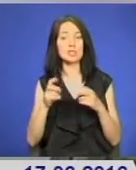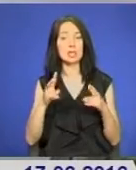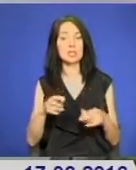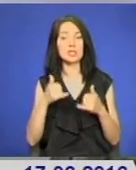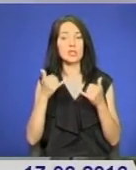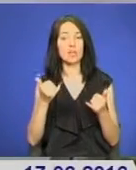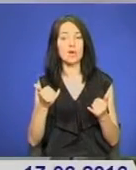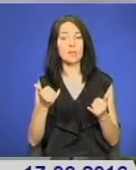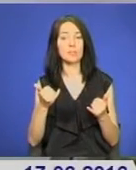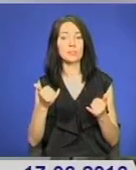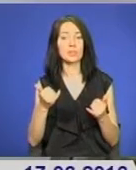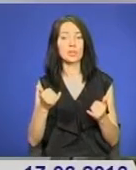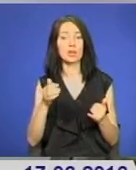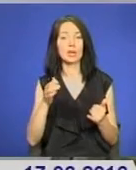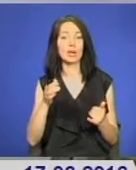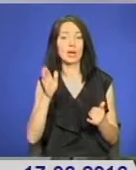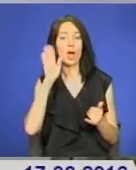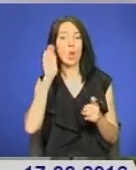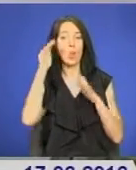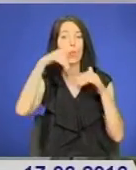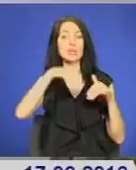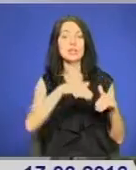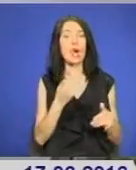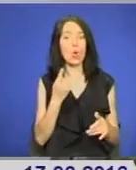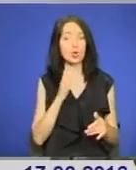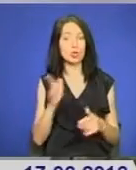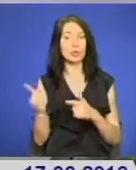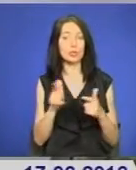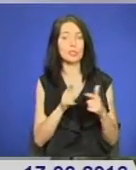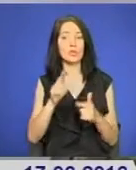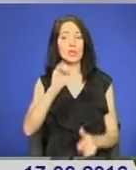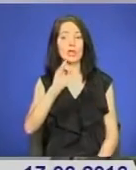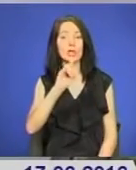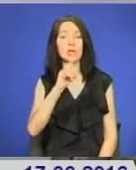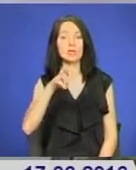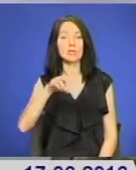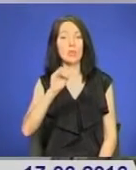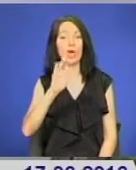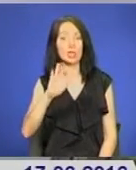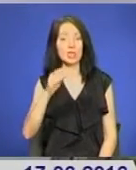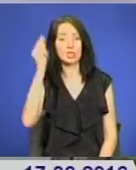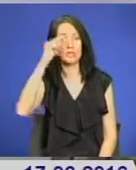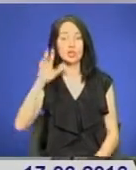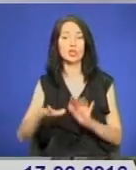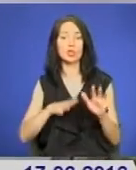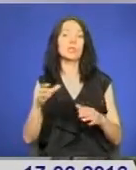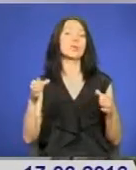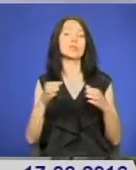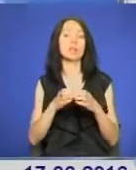для морської охорони будуть готувати в Ізмаїльському навчально-тренувальному загоні морської охорони.